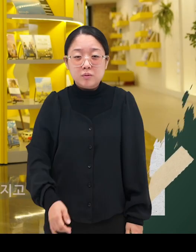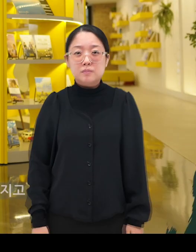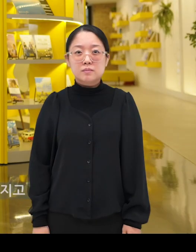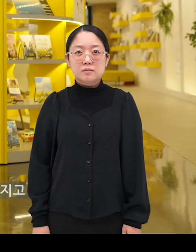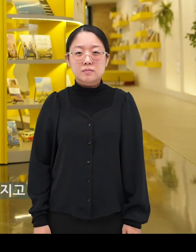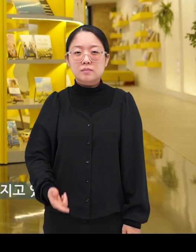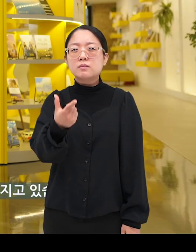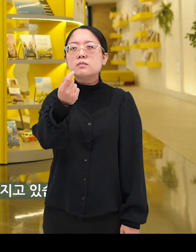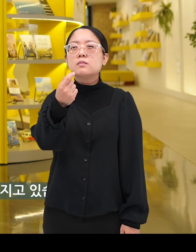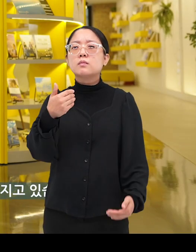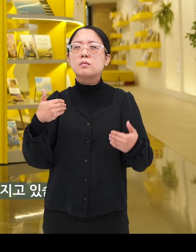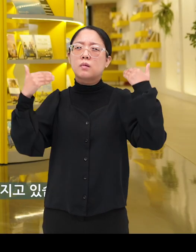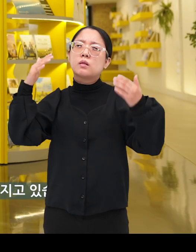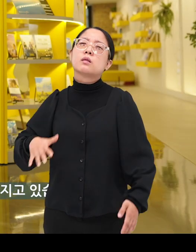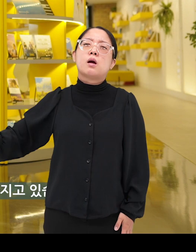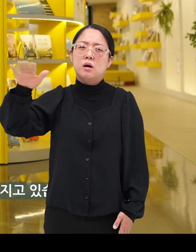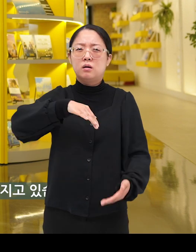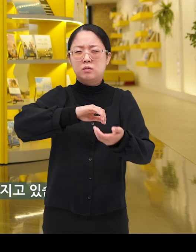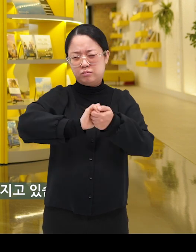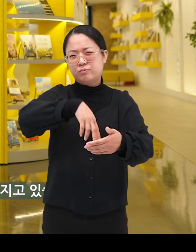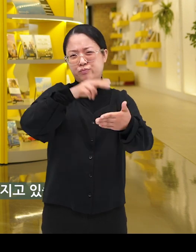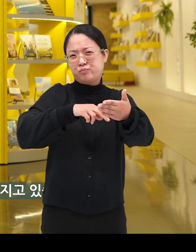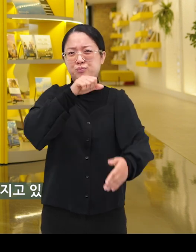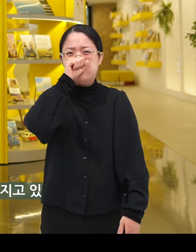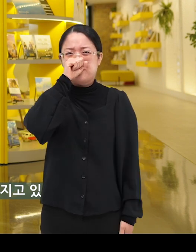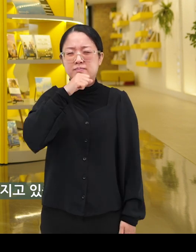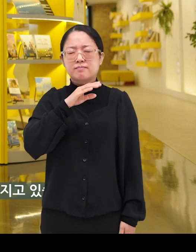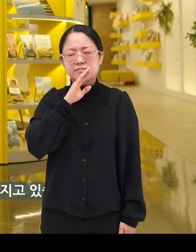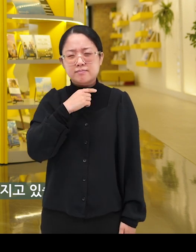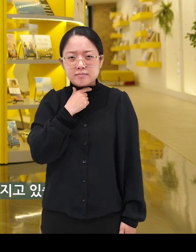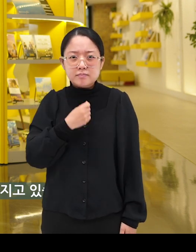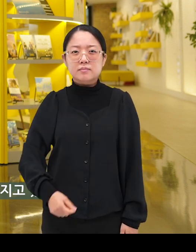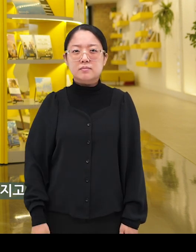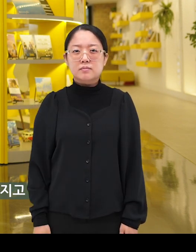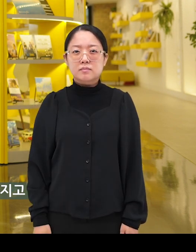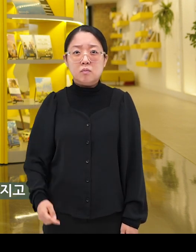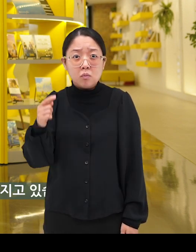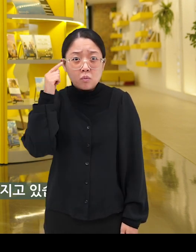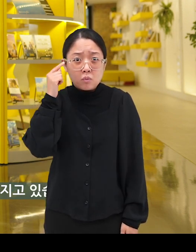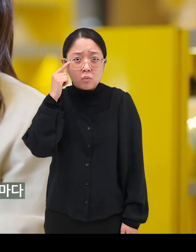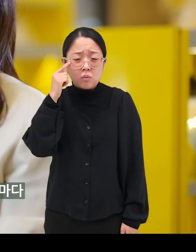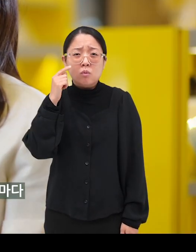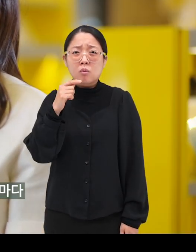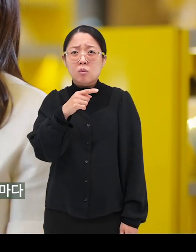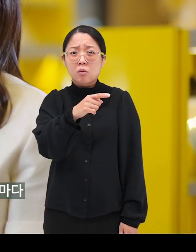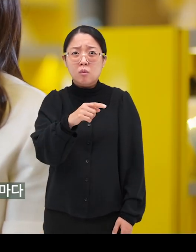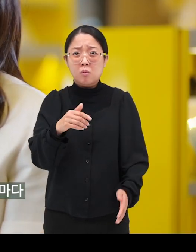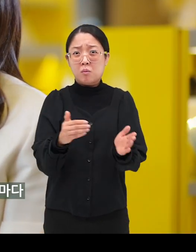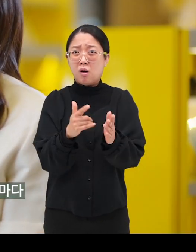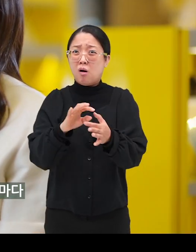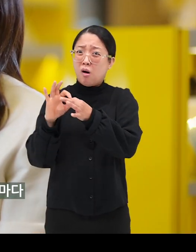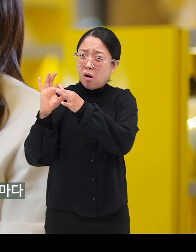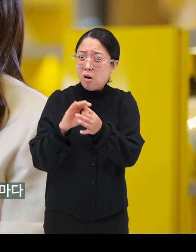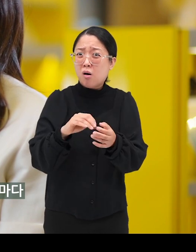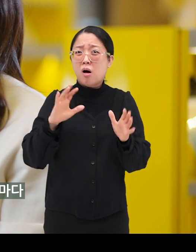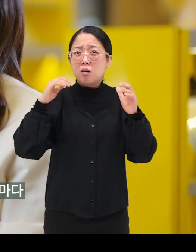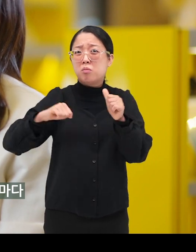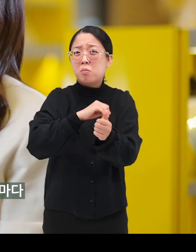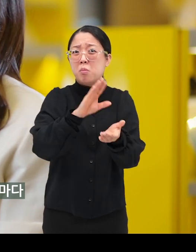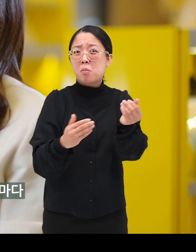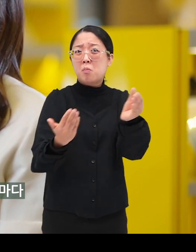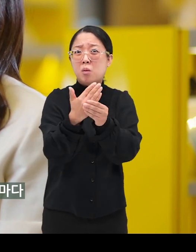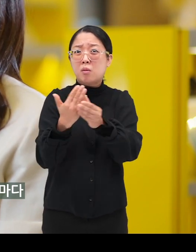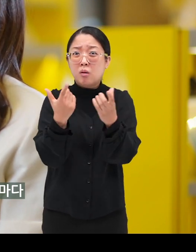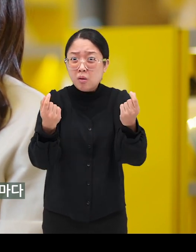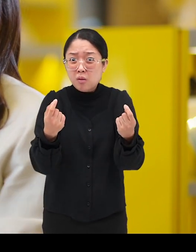우리 어른들이 다 한 번쯤 읽어보셨으면 좋겠다라는 바람을 가지고 있습니다. 저도 사실 이렇게 끊임없이 아동학대